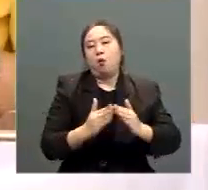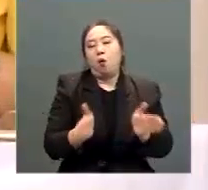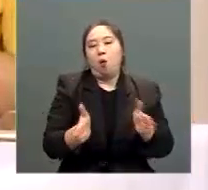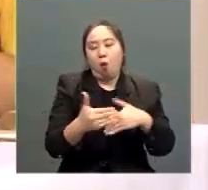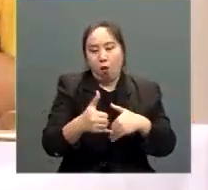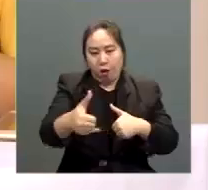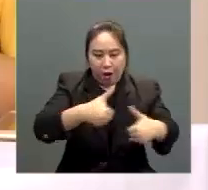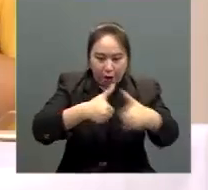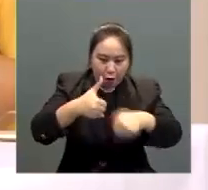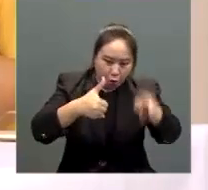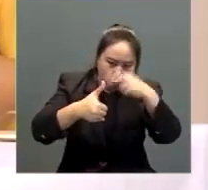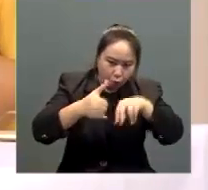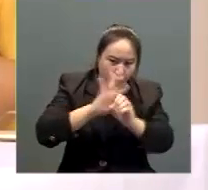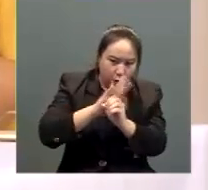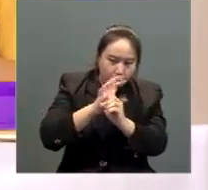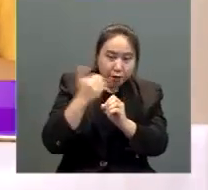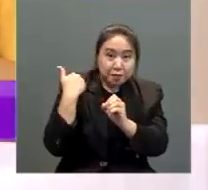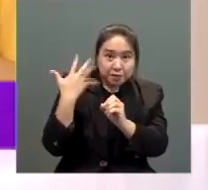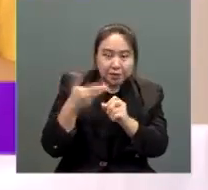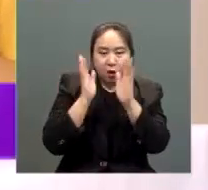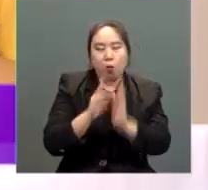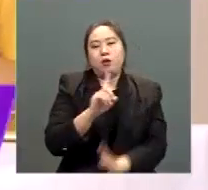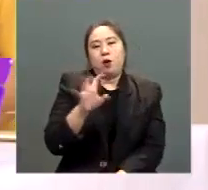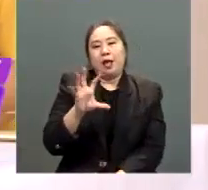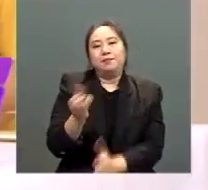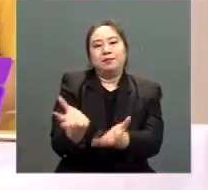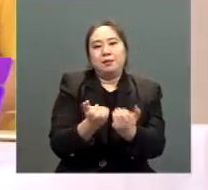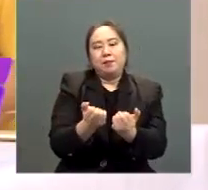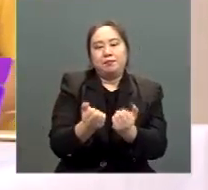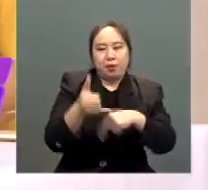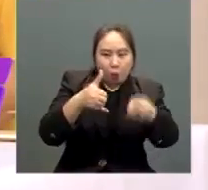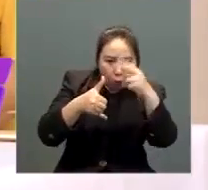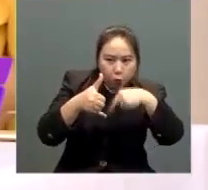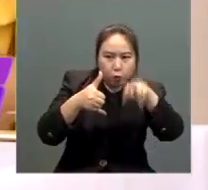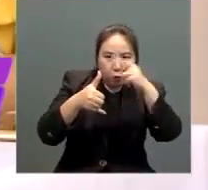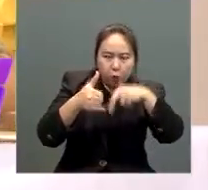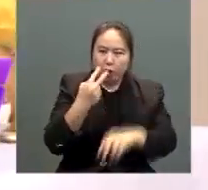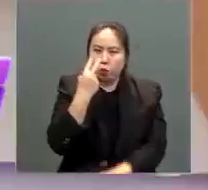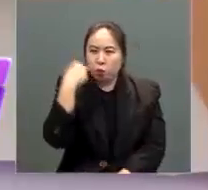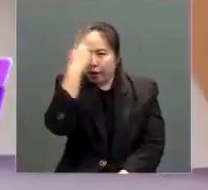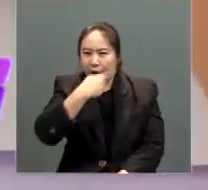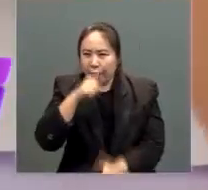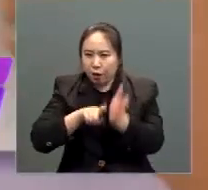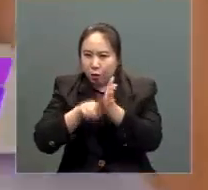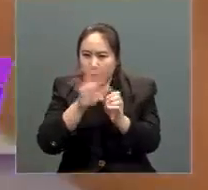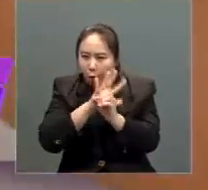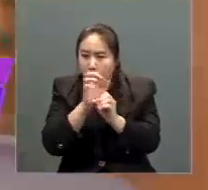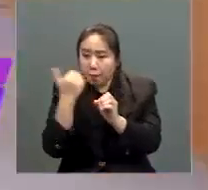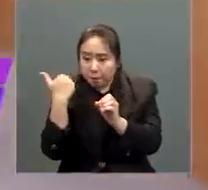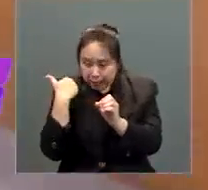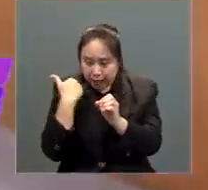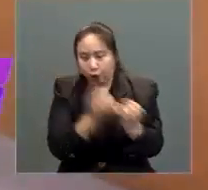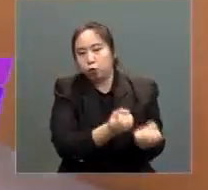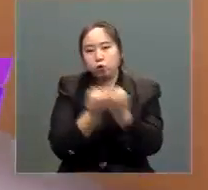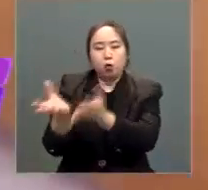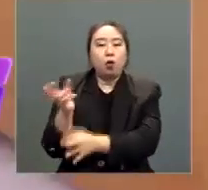การคัดกรองคนในชุมชนเนี่ย150คนด้วยกันเพื่อจะเร่งค้นหาผู้ติดเชื้อนำเข้าสู่กระบวนการรักษ